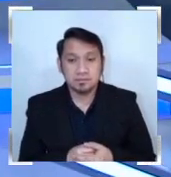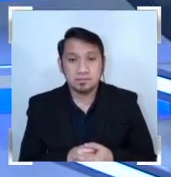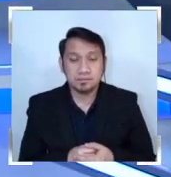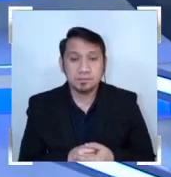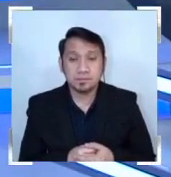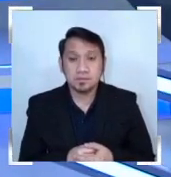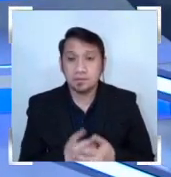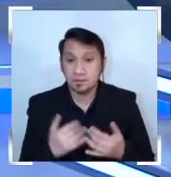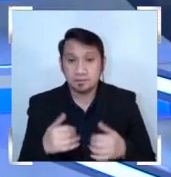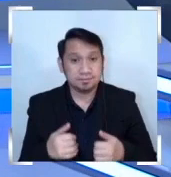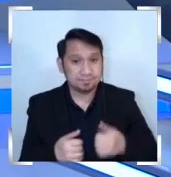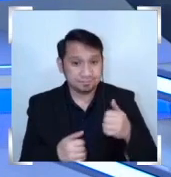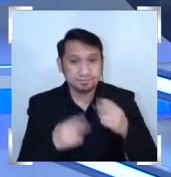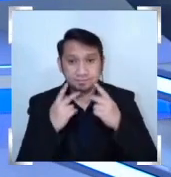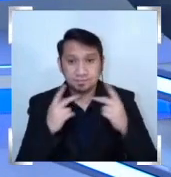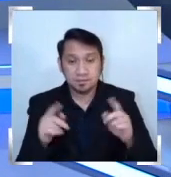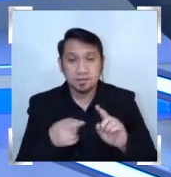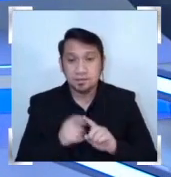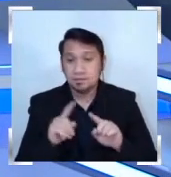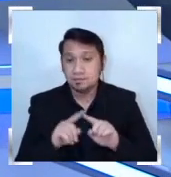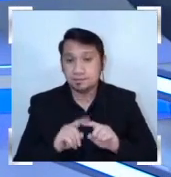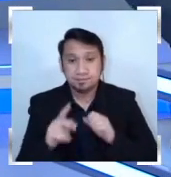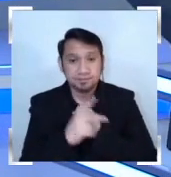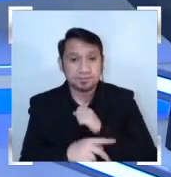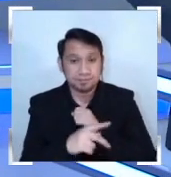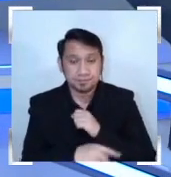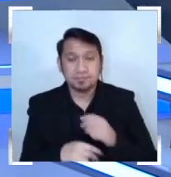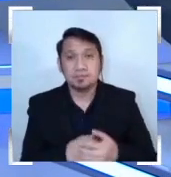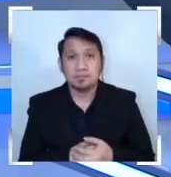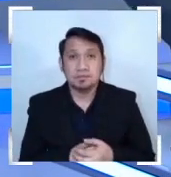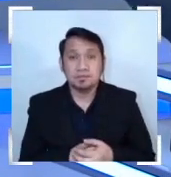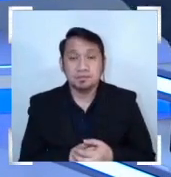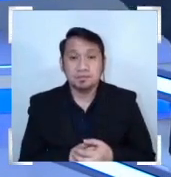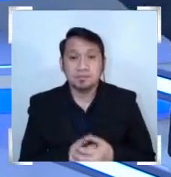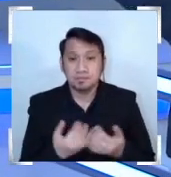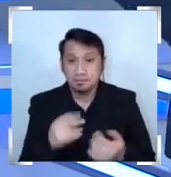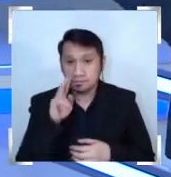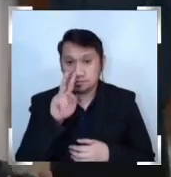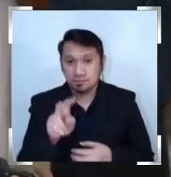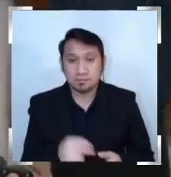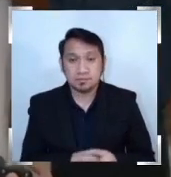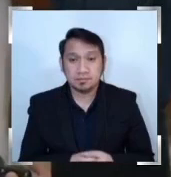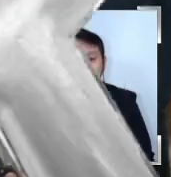Naproklama na rin ang mga nagwagi sa iba't ibang probinsya ngayong eleksyon 2022. Ating saksihan.